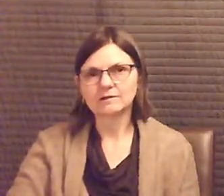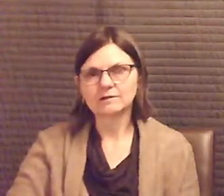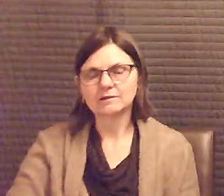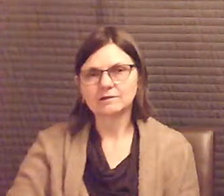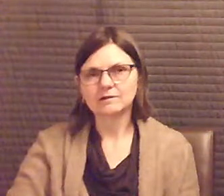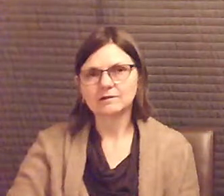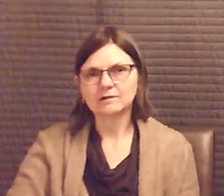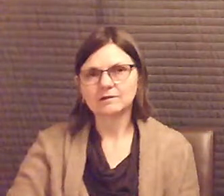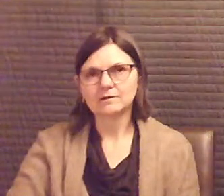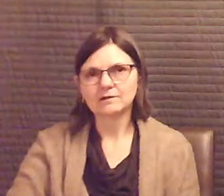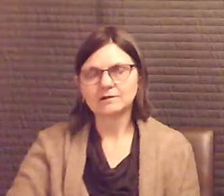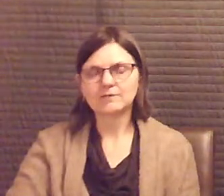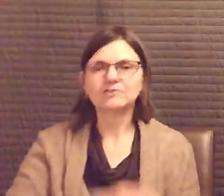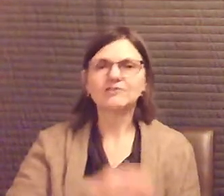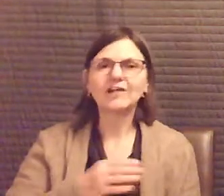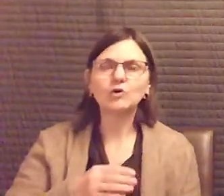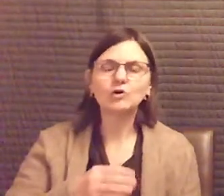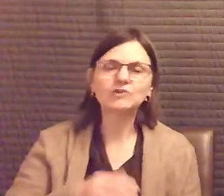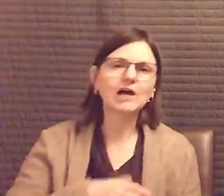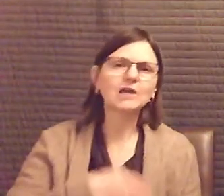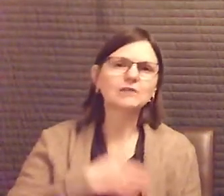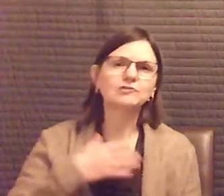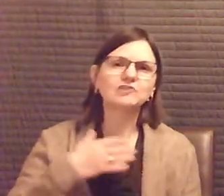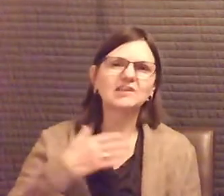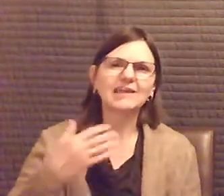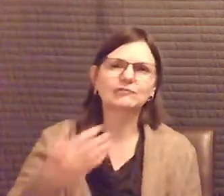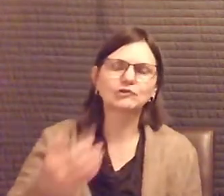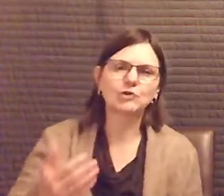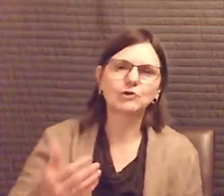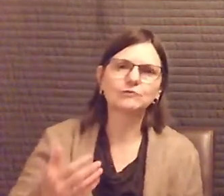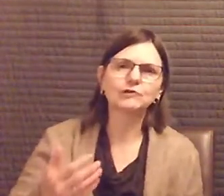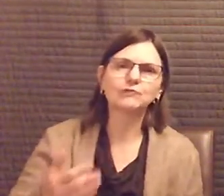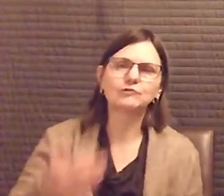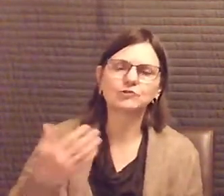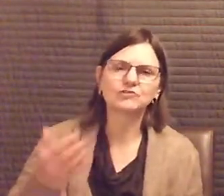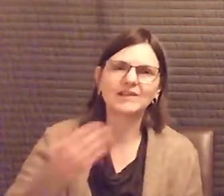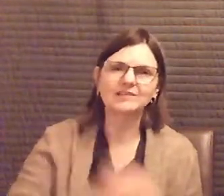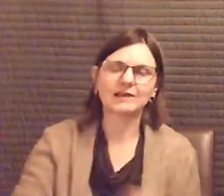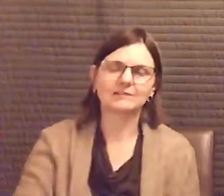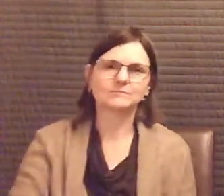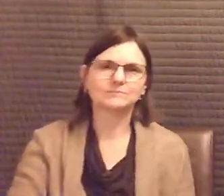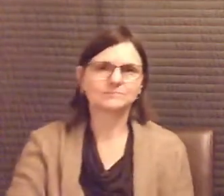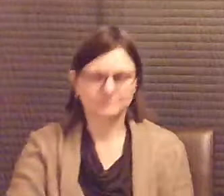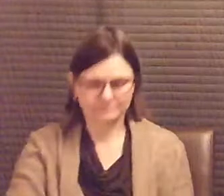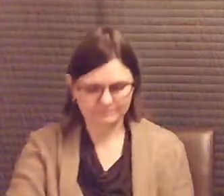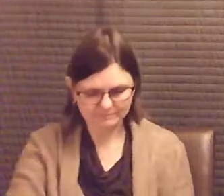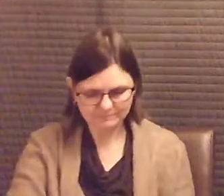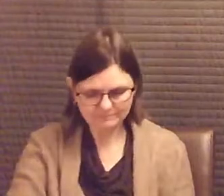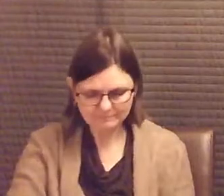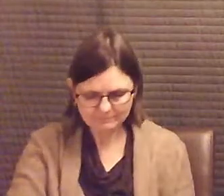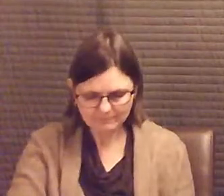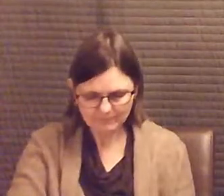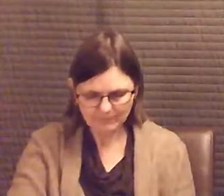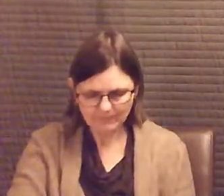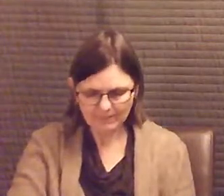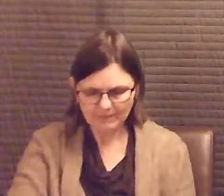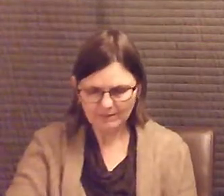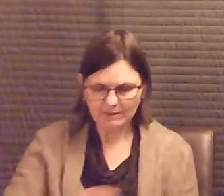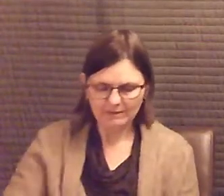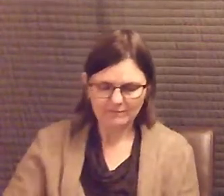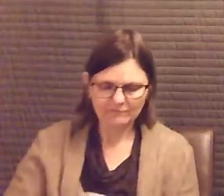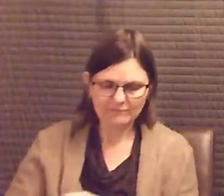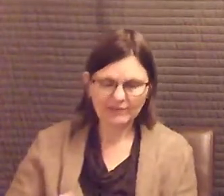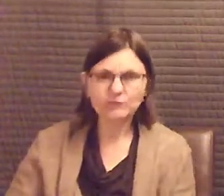voor oude doen de tabel groot alle voorzieningen heeft getroffen voor ons welzijn mecanic door de sec een kind